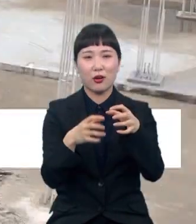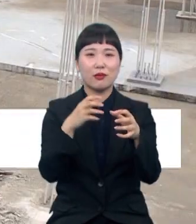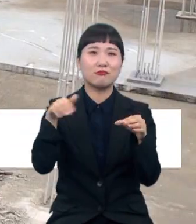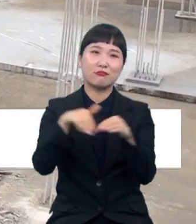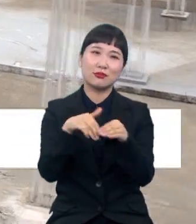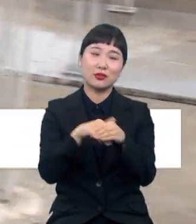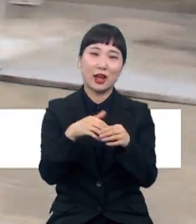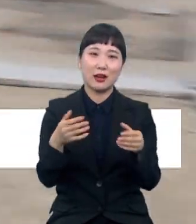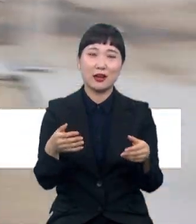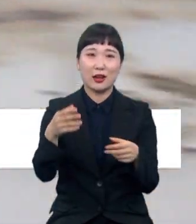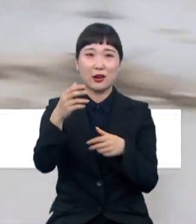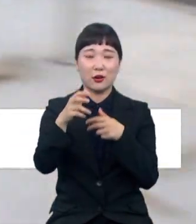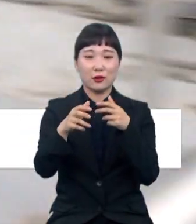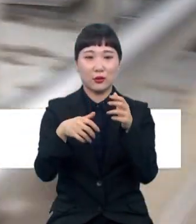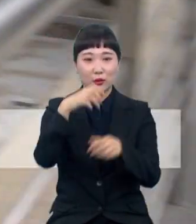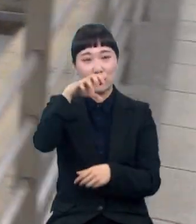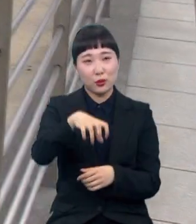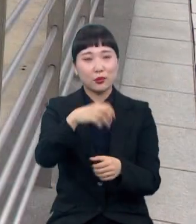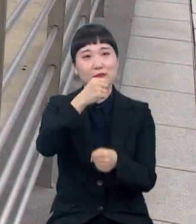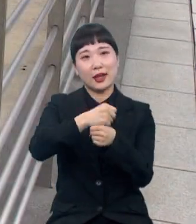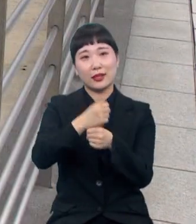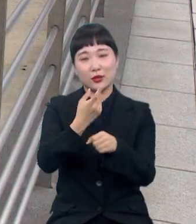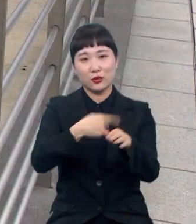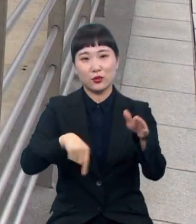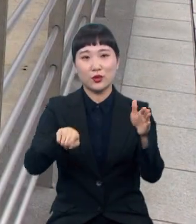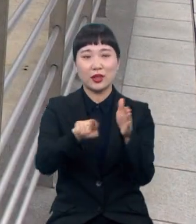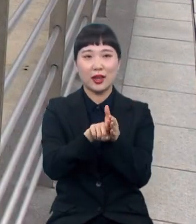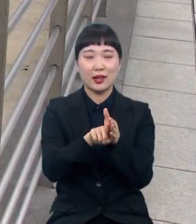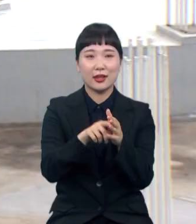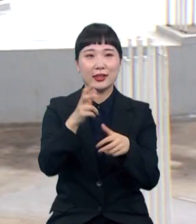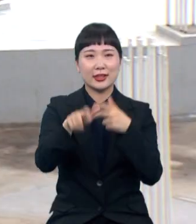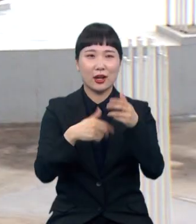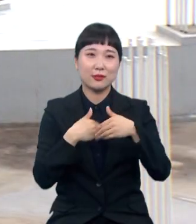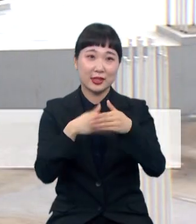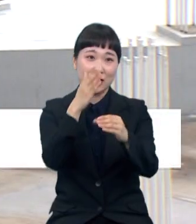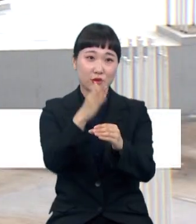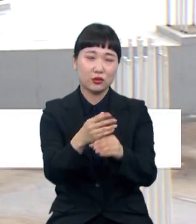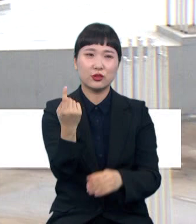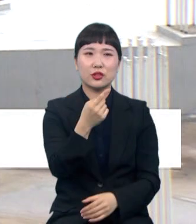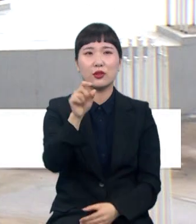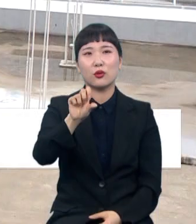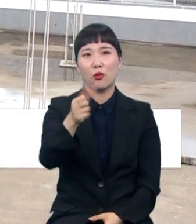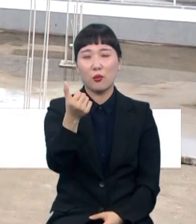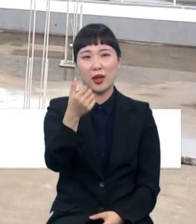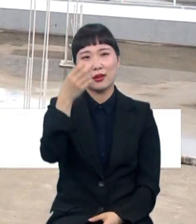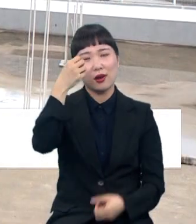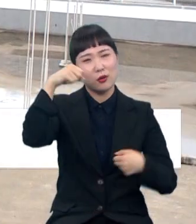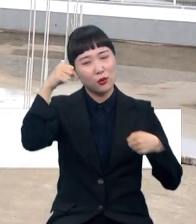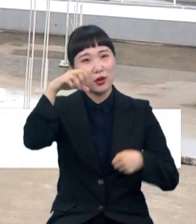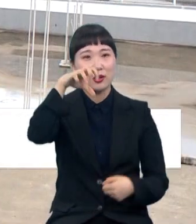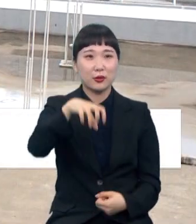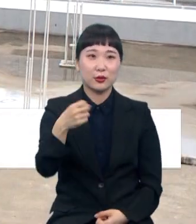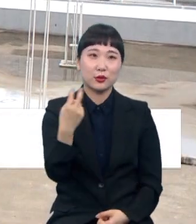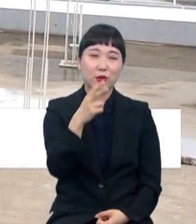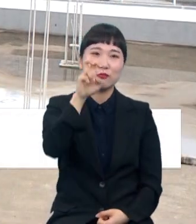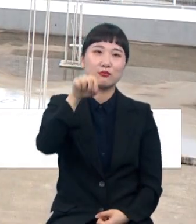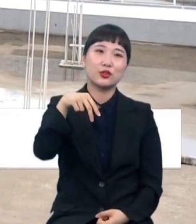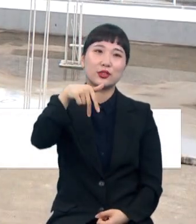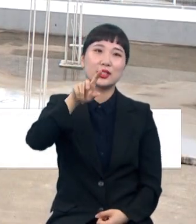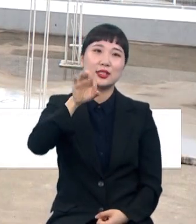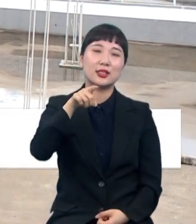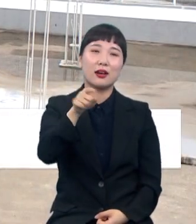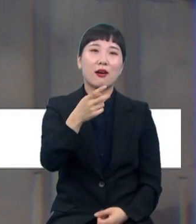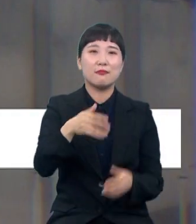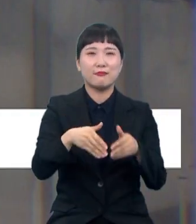위해 2단계 사업도 추진 중입니다. 1,500석 규모의 대공연장과 뮤지엄을 건립하겠다는